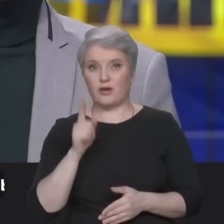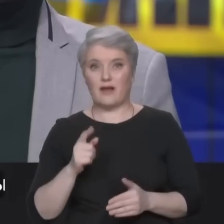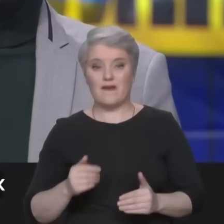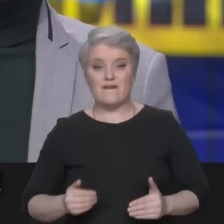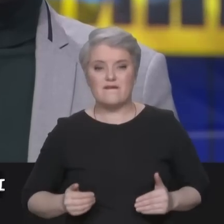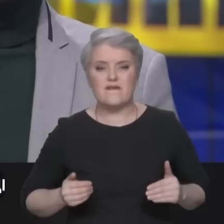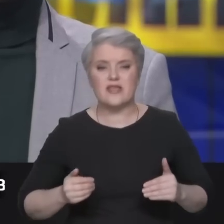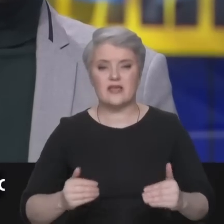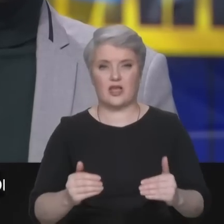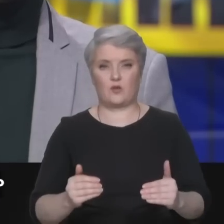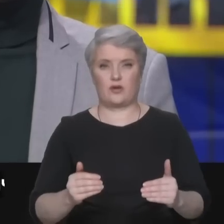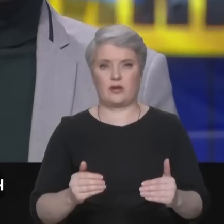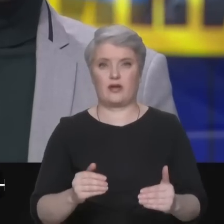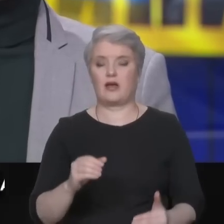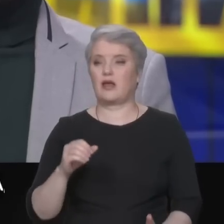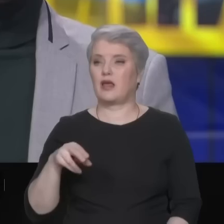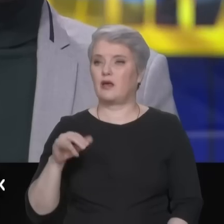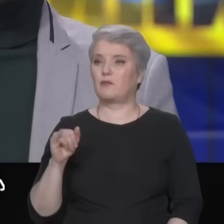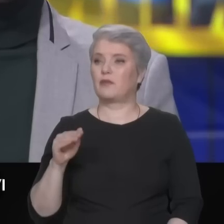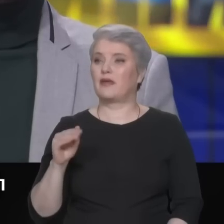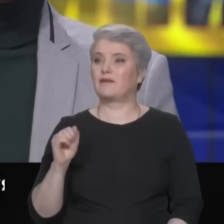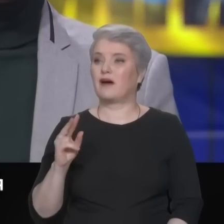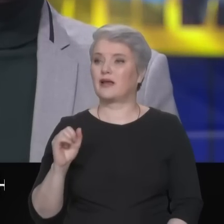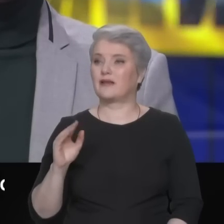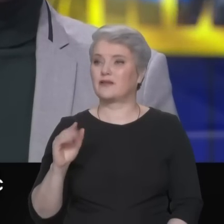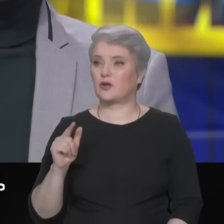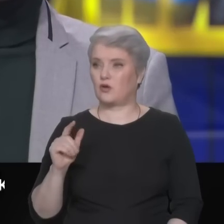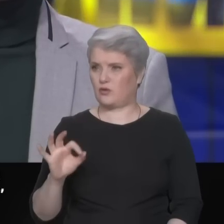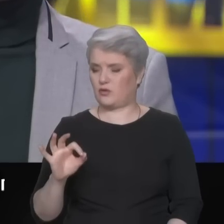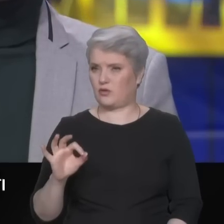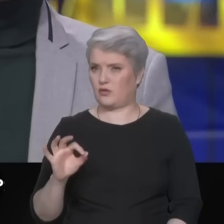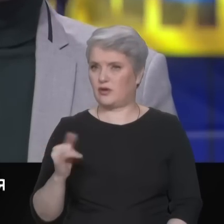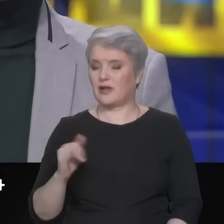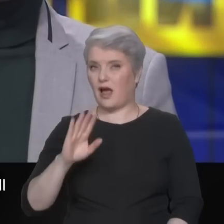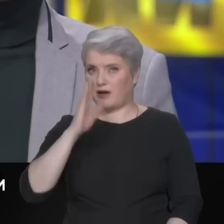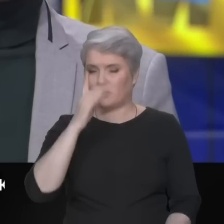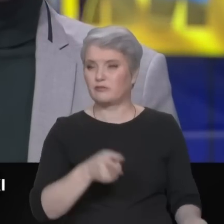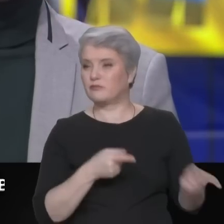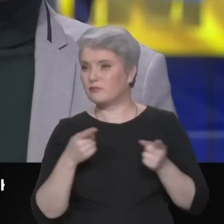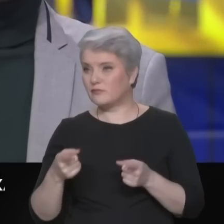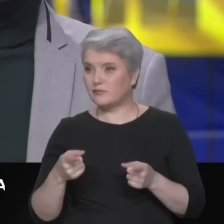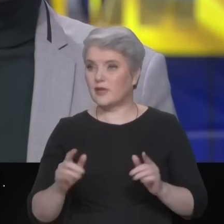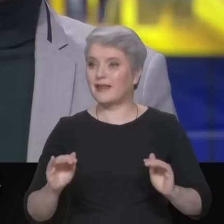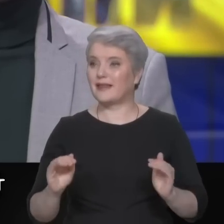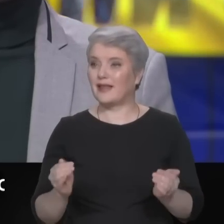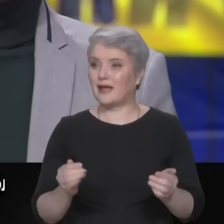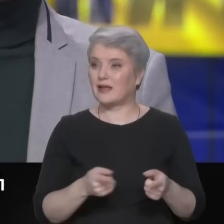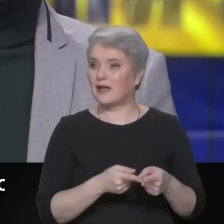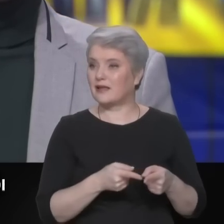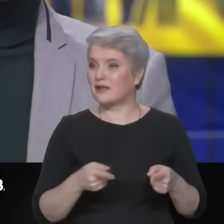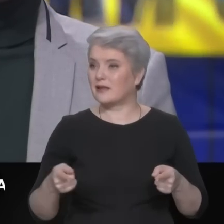від Іванівського, зокрема. Зараз ворог більше переключився на ділянку траси